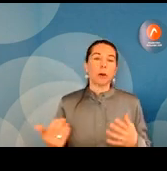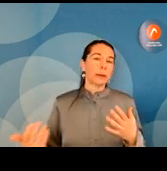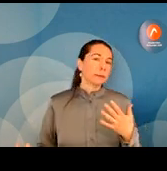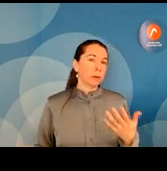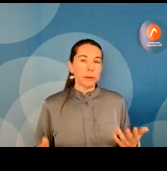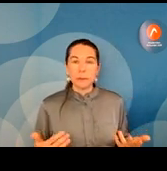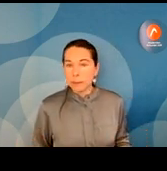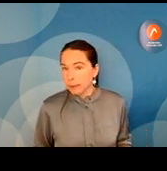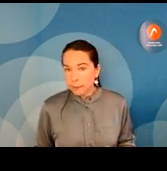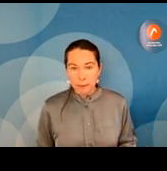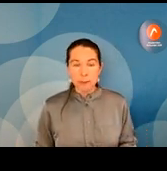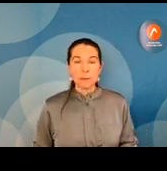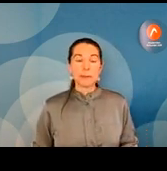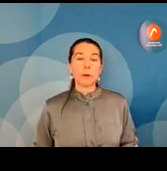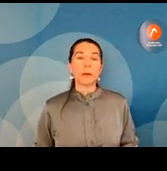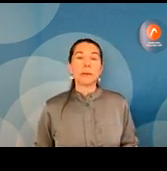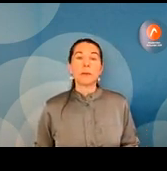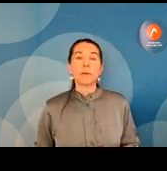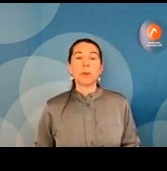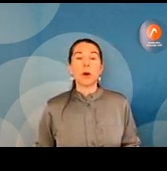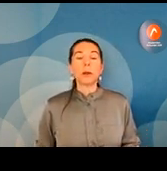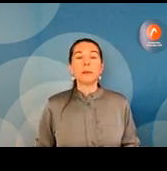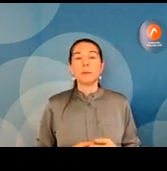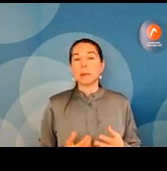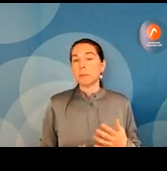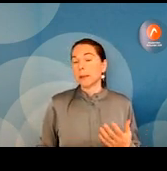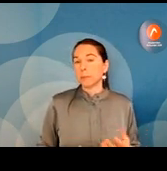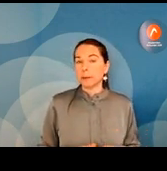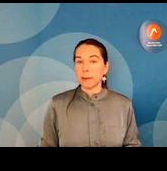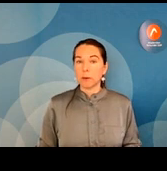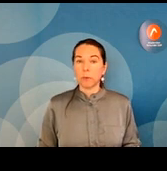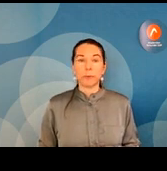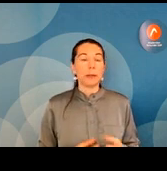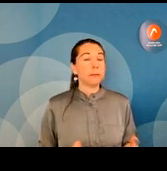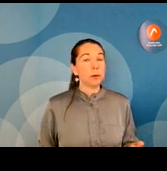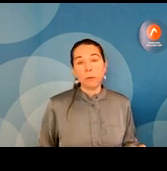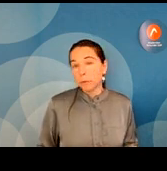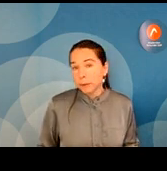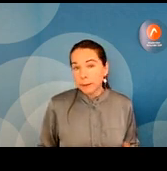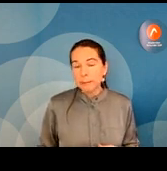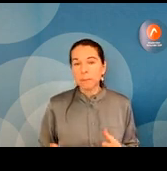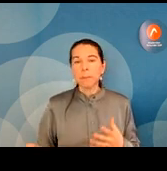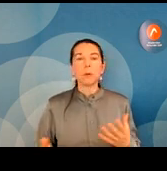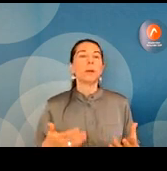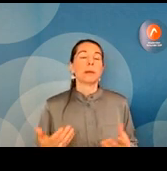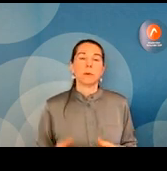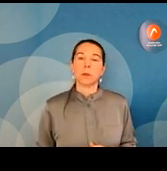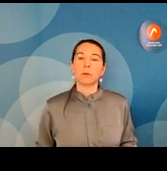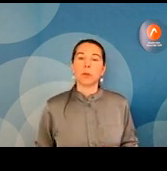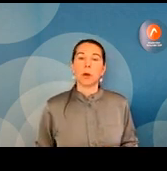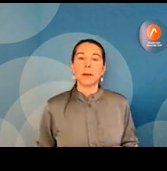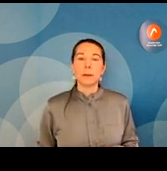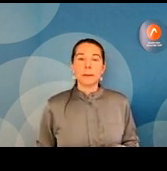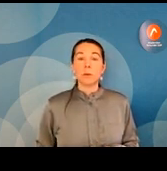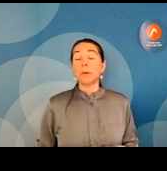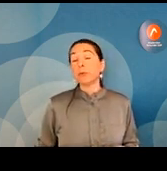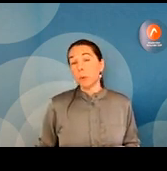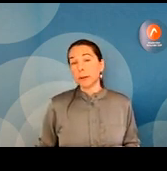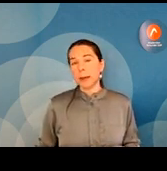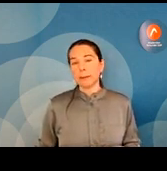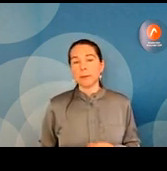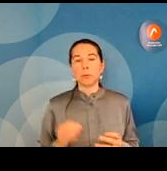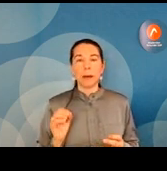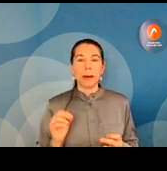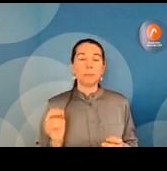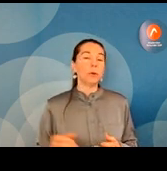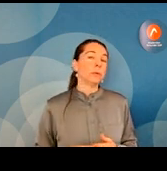åldern kanske har rätt att gå ner i tid i vissa kollektivavtal. Det finns bestämmelser 80, 90, 100 till exempel, olika sådana avtal som man